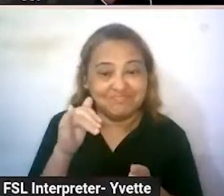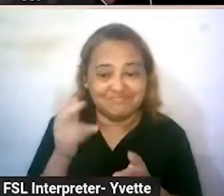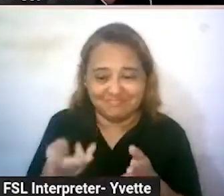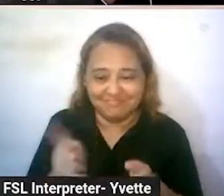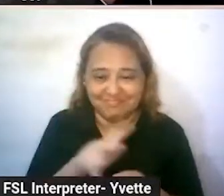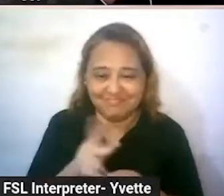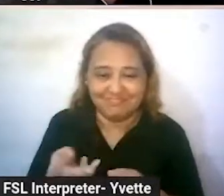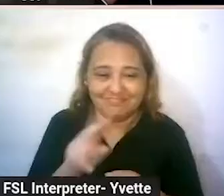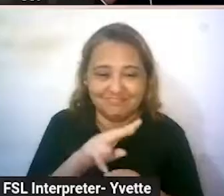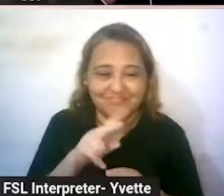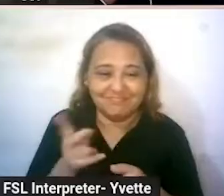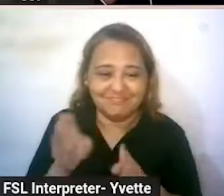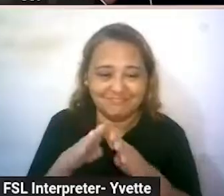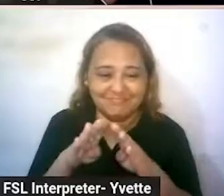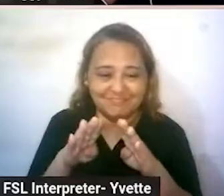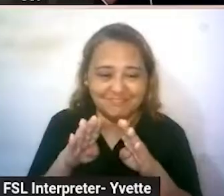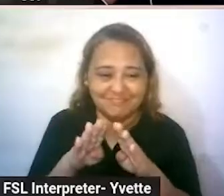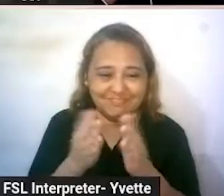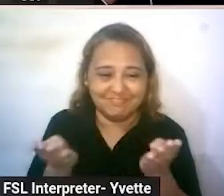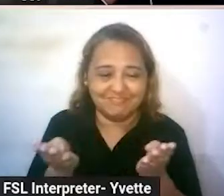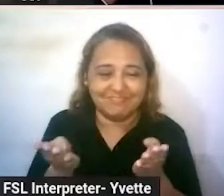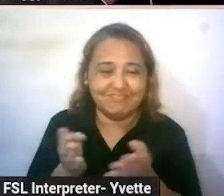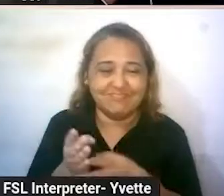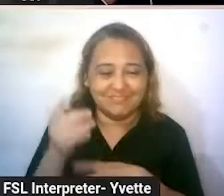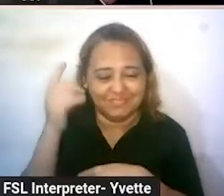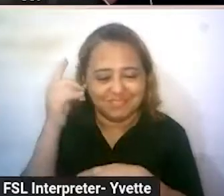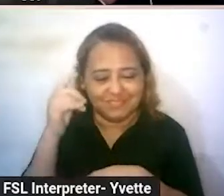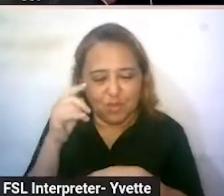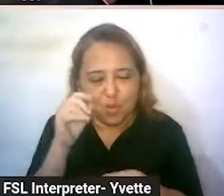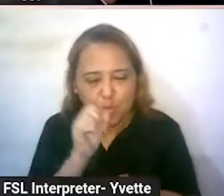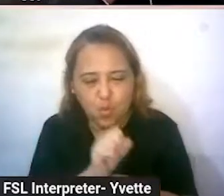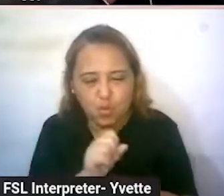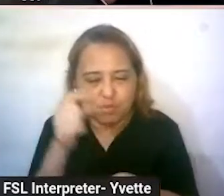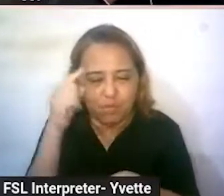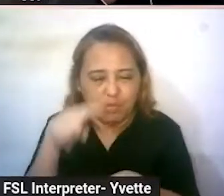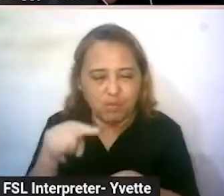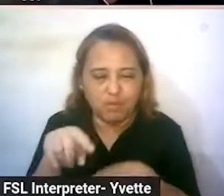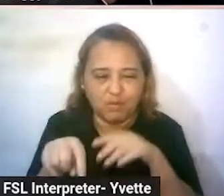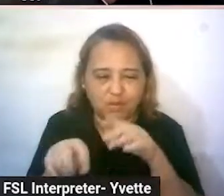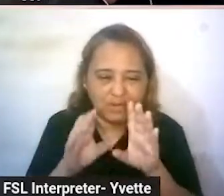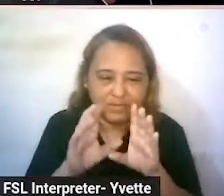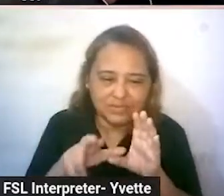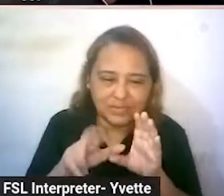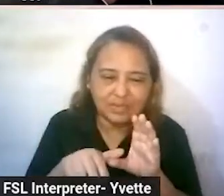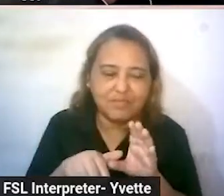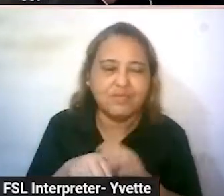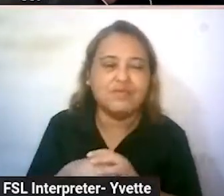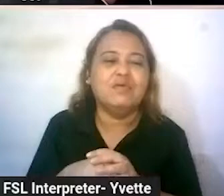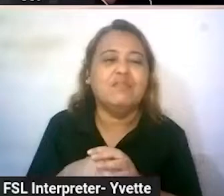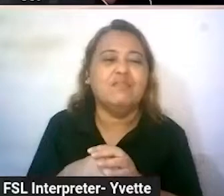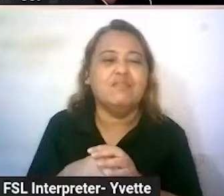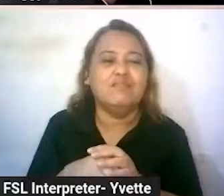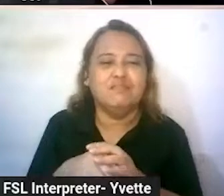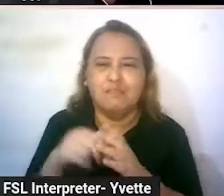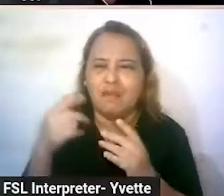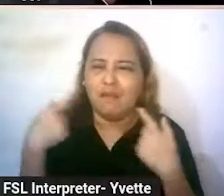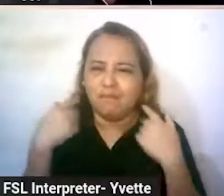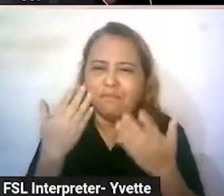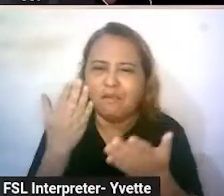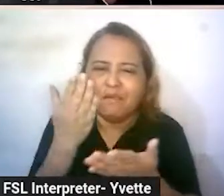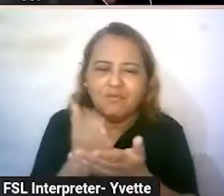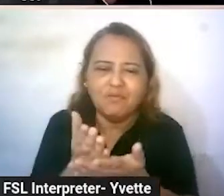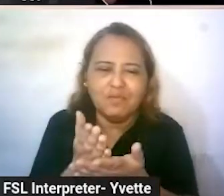dun yung mga work for disabled, mga ganon. And then may napuntahan ako pero ayaw